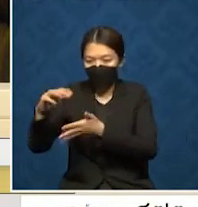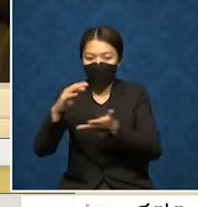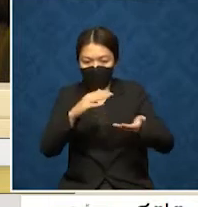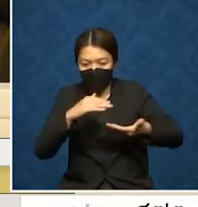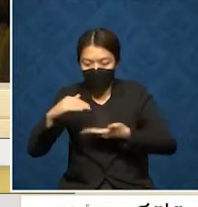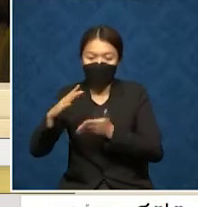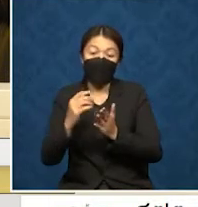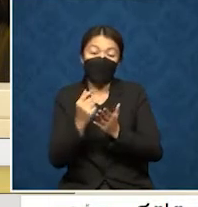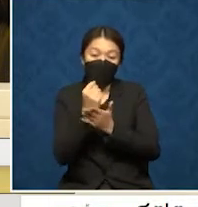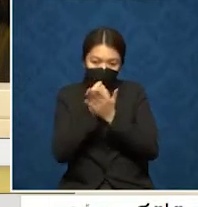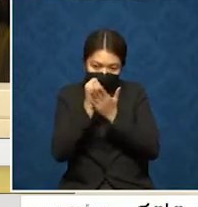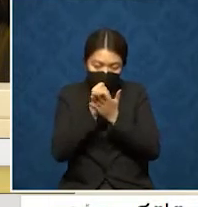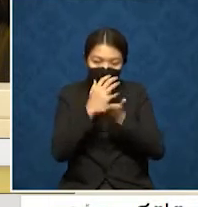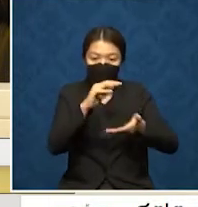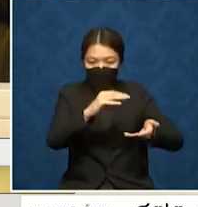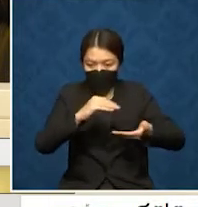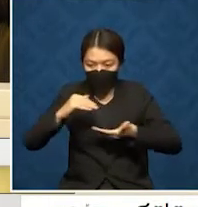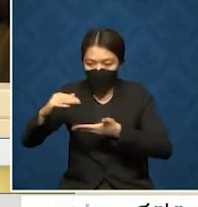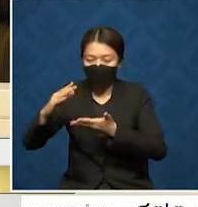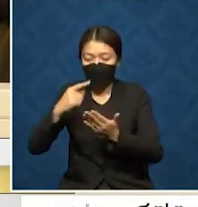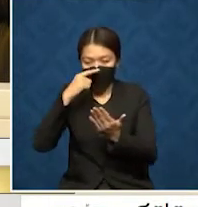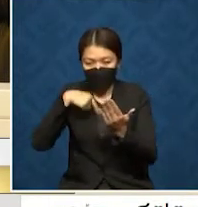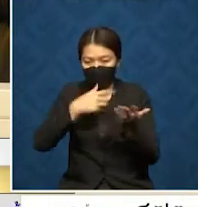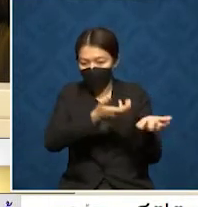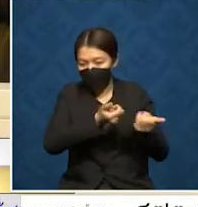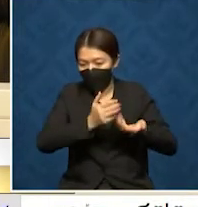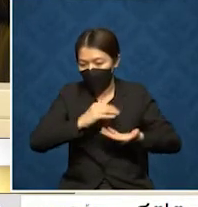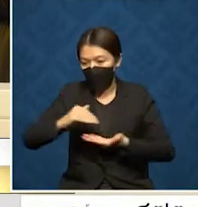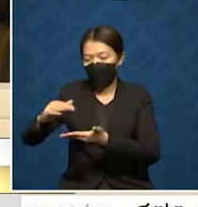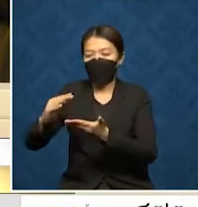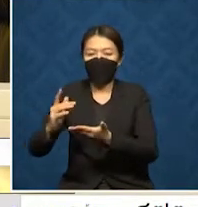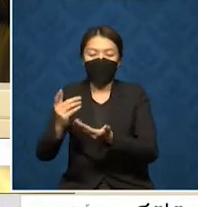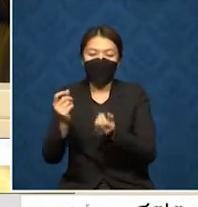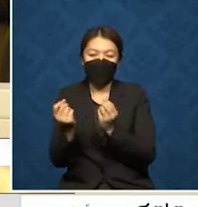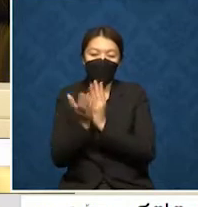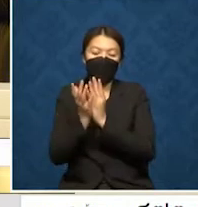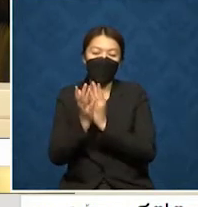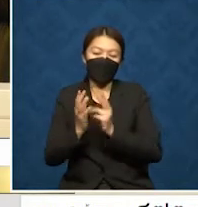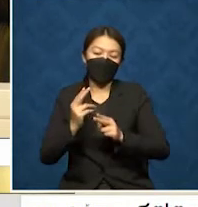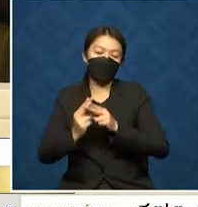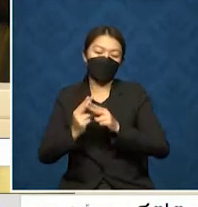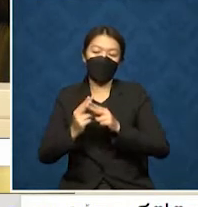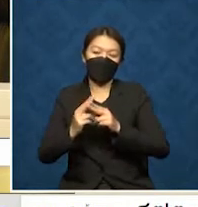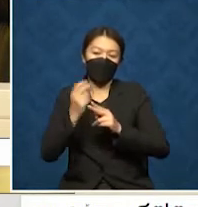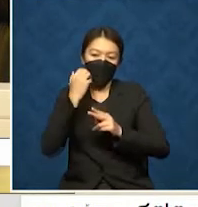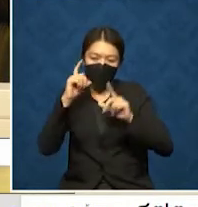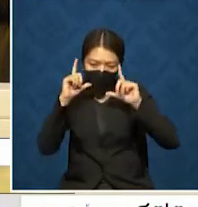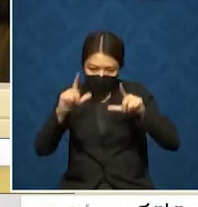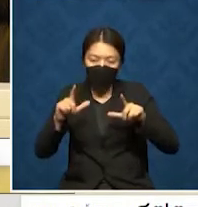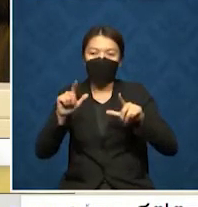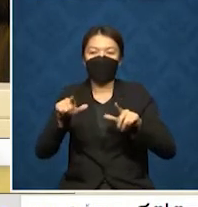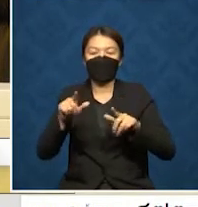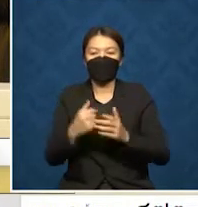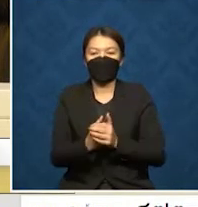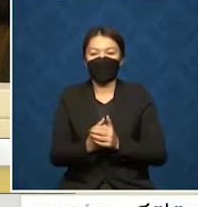ศเสียหายทั่วโลกจึงถือได้ว่าเป็นปัญหายาเสพติดที่เป็นวิ